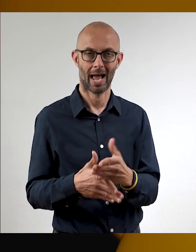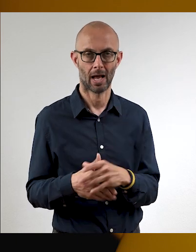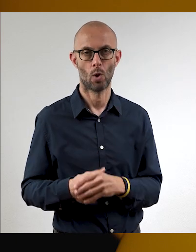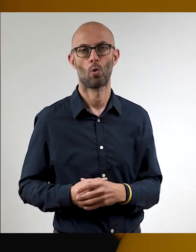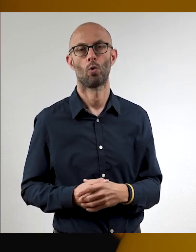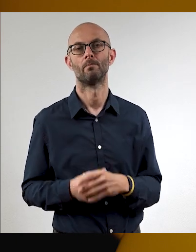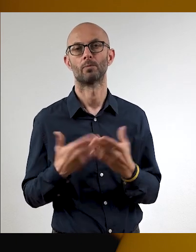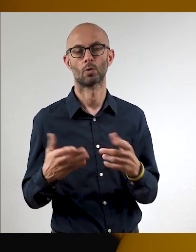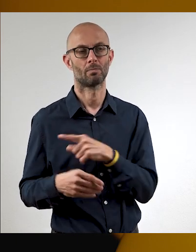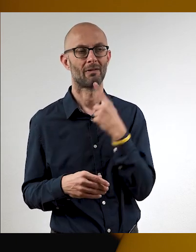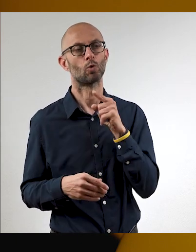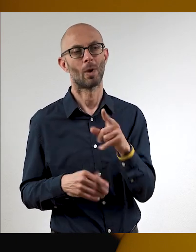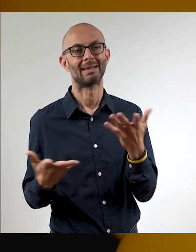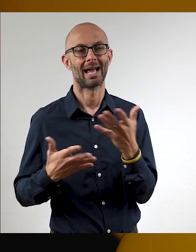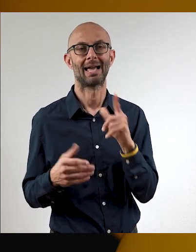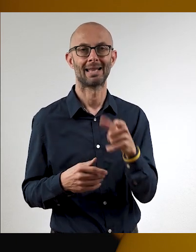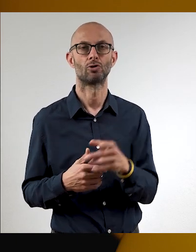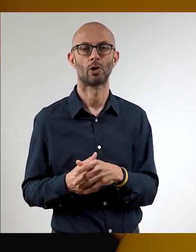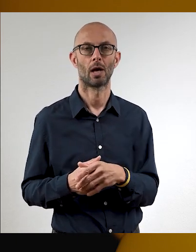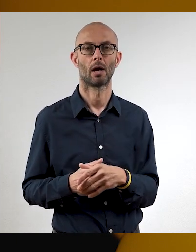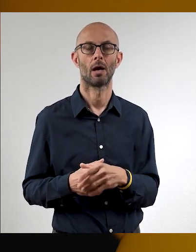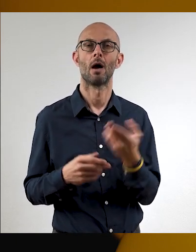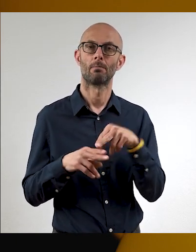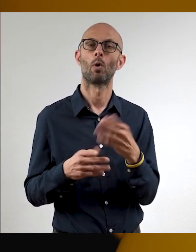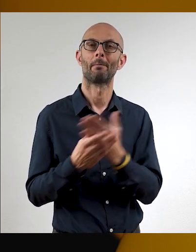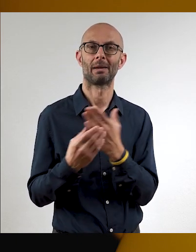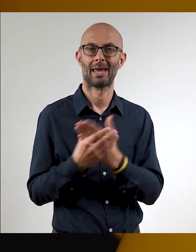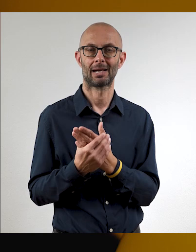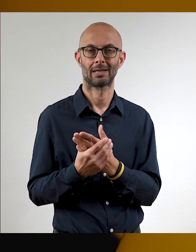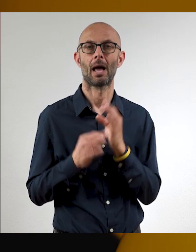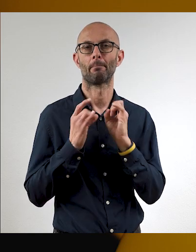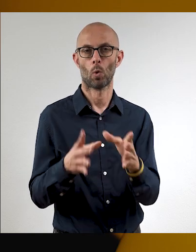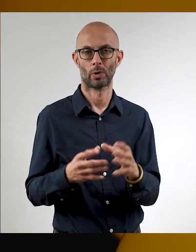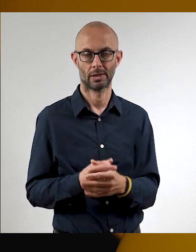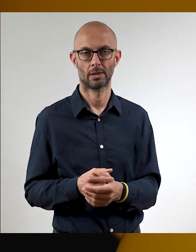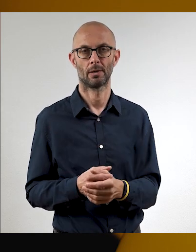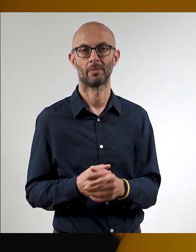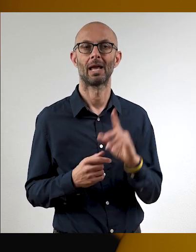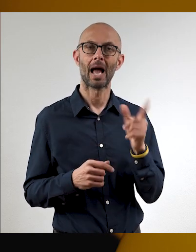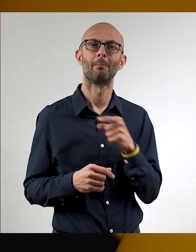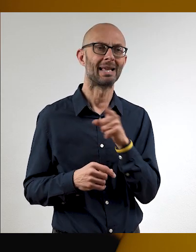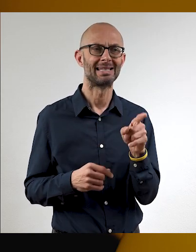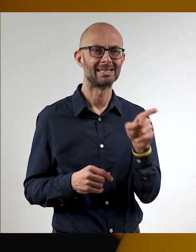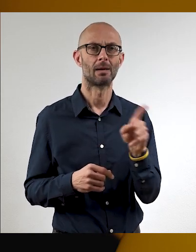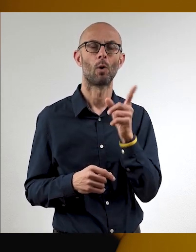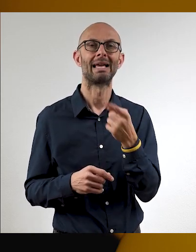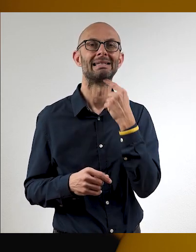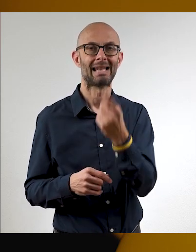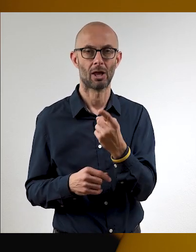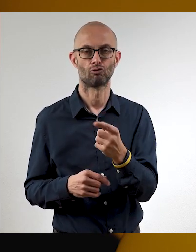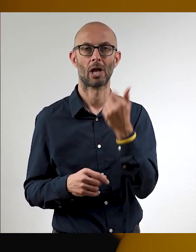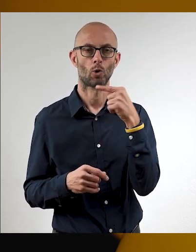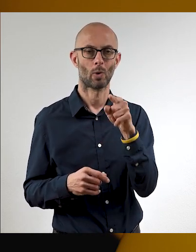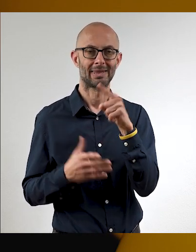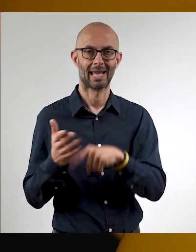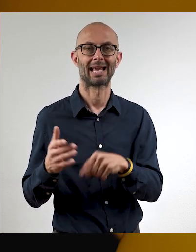ne? Skratka, to je neka taka bolj ustrezna pot. Ne? Kaj pa tistemu, ki izreče eno